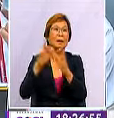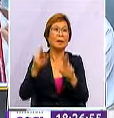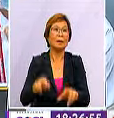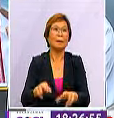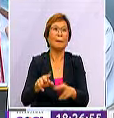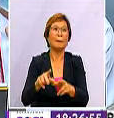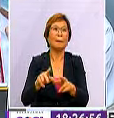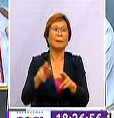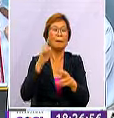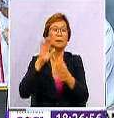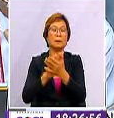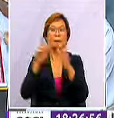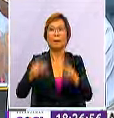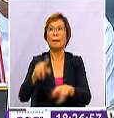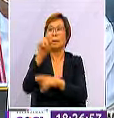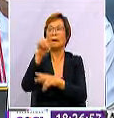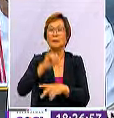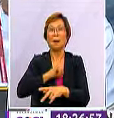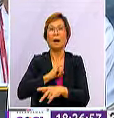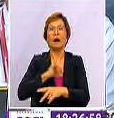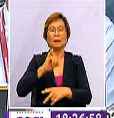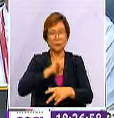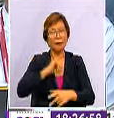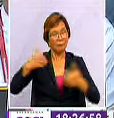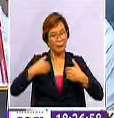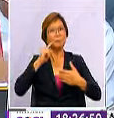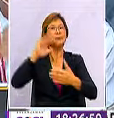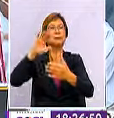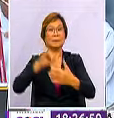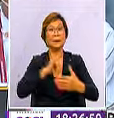maharnya. Saya punya sebuah kepercayaan.